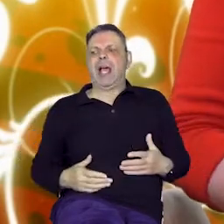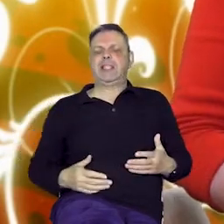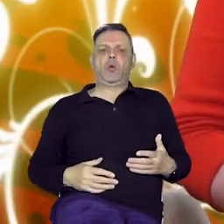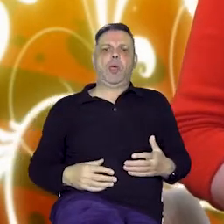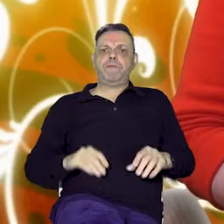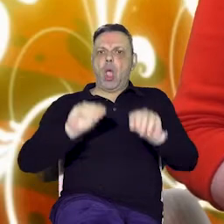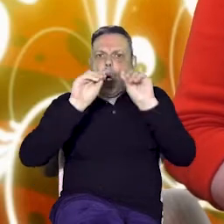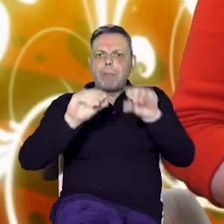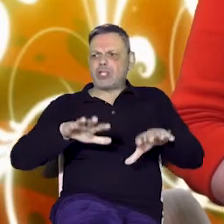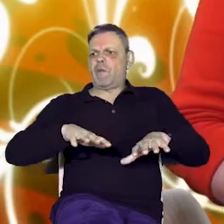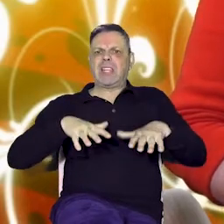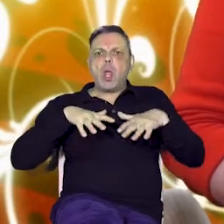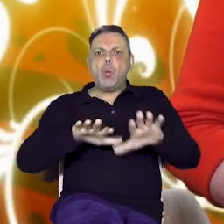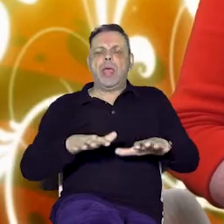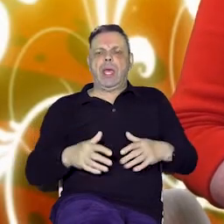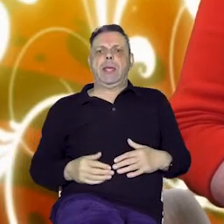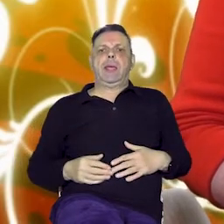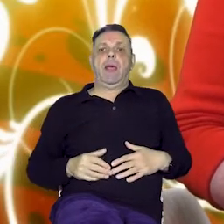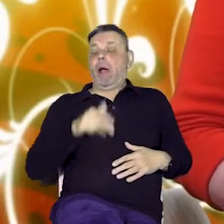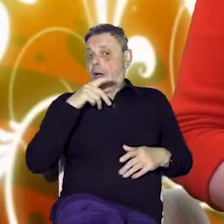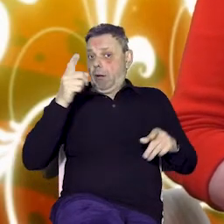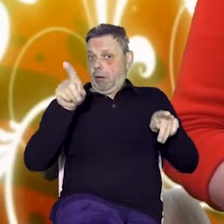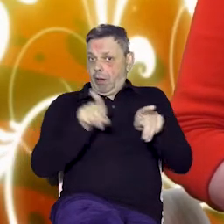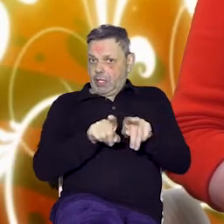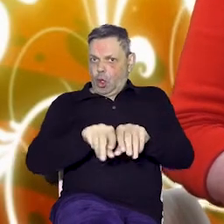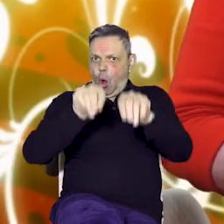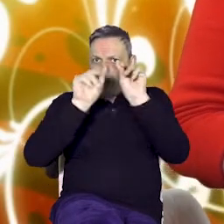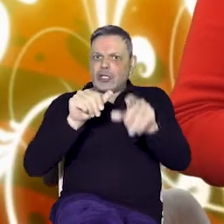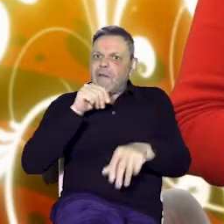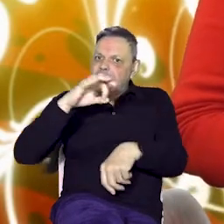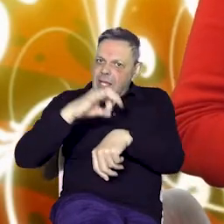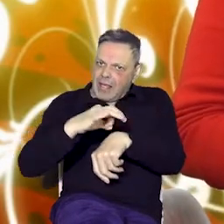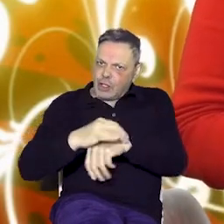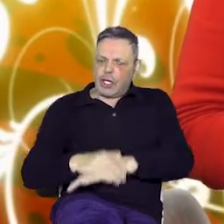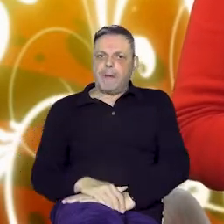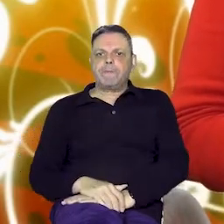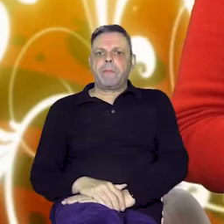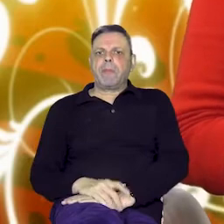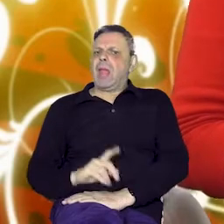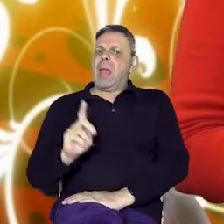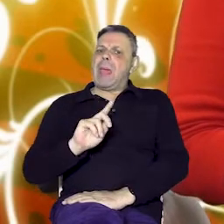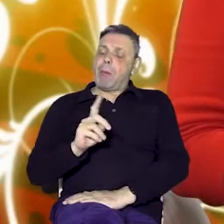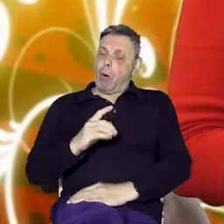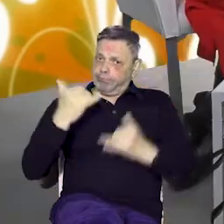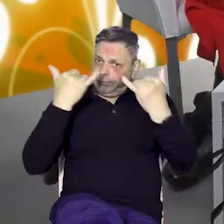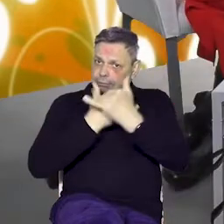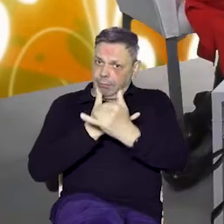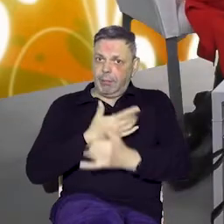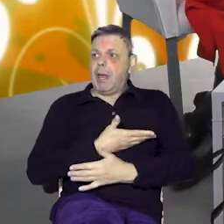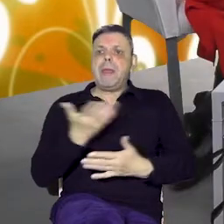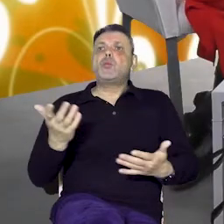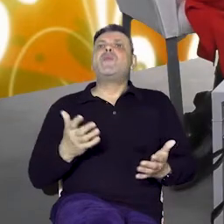obrazovati opću populaciju, ali isto tako obrazovati i liječnike. Mm-hmm. Nemamo se zavaravati, nisu svi